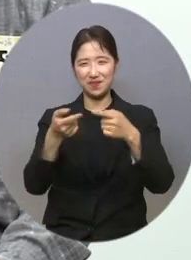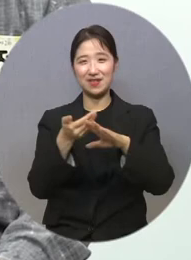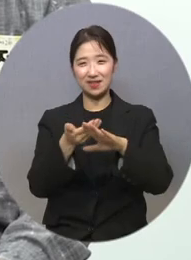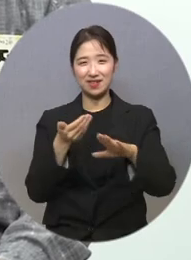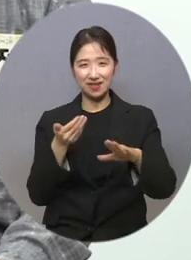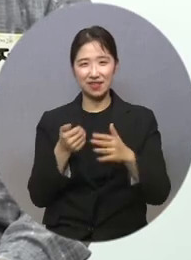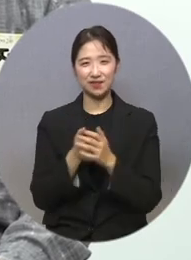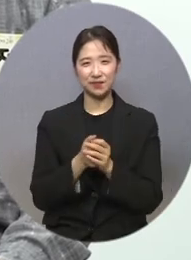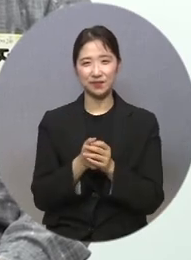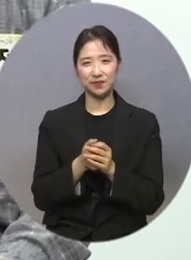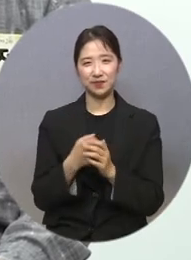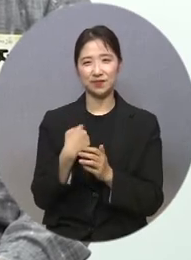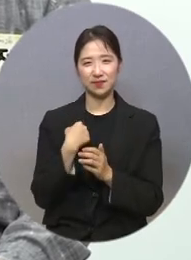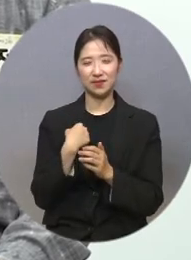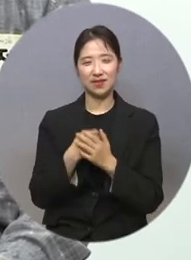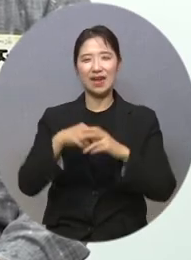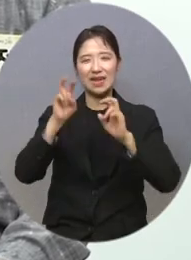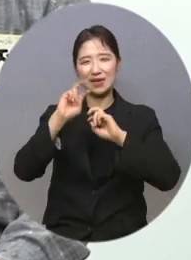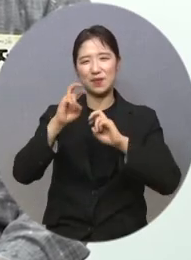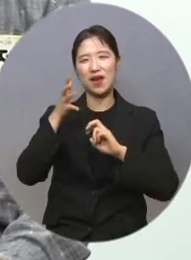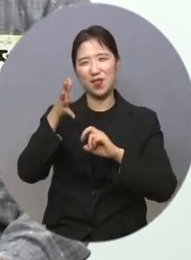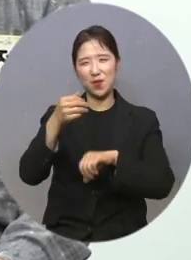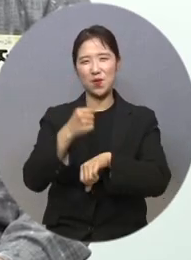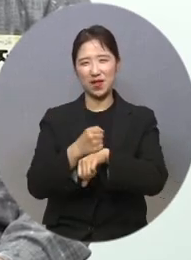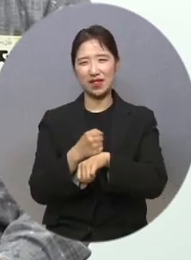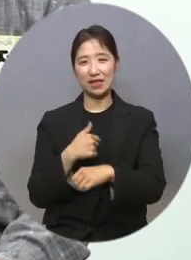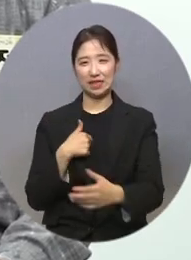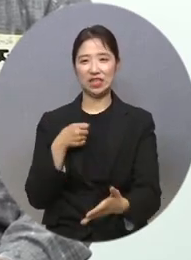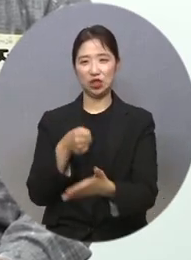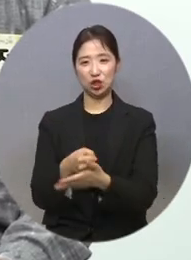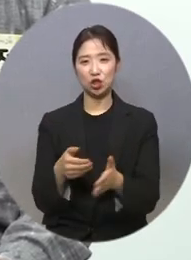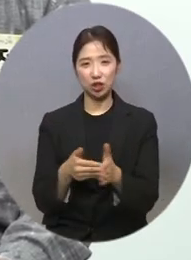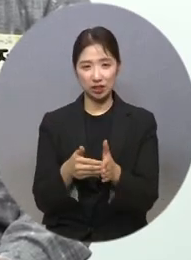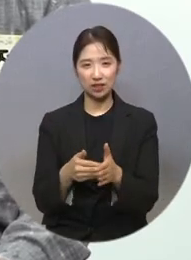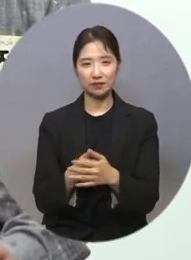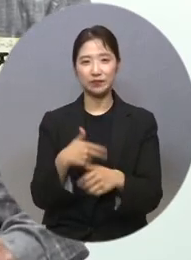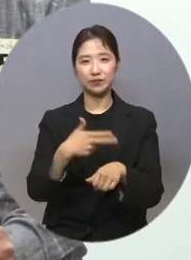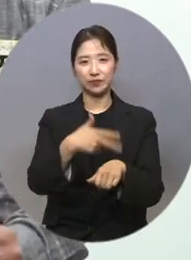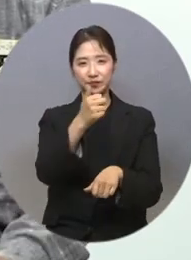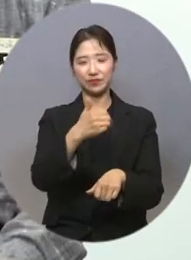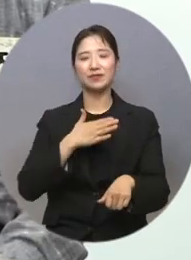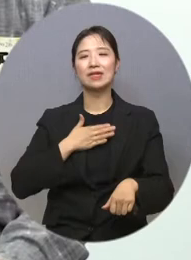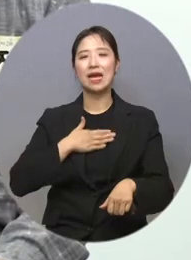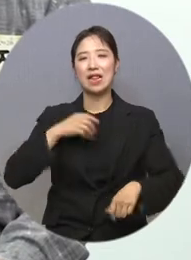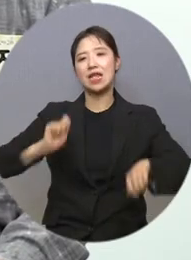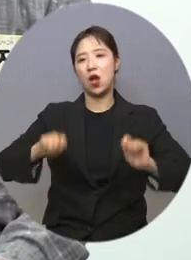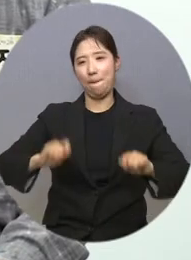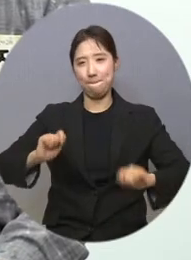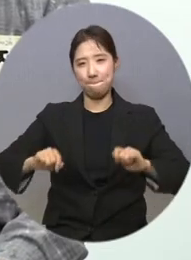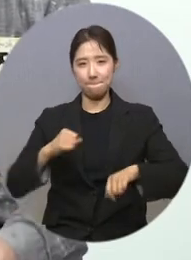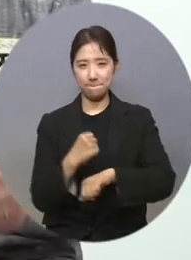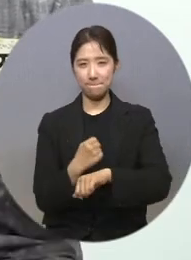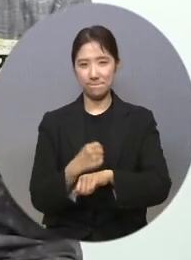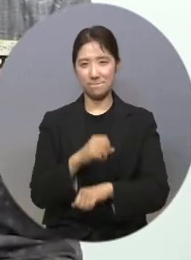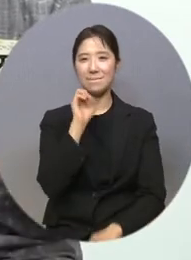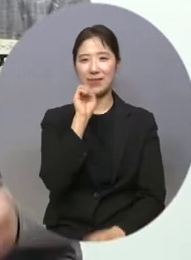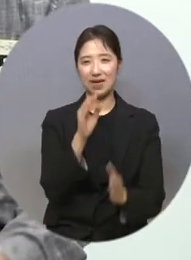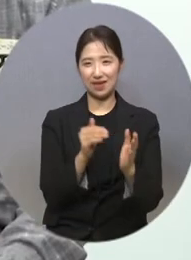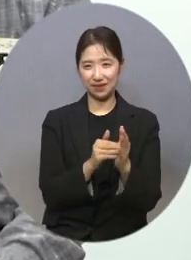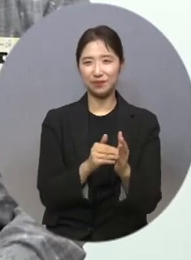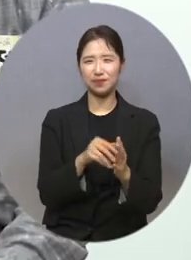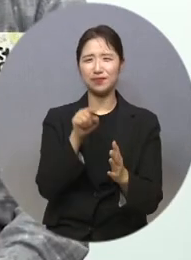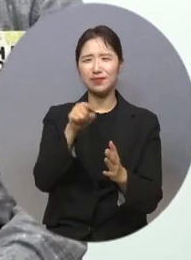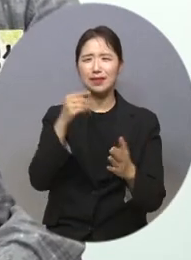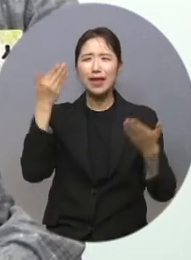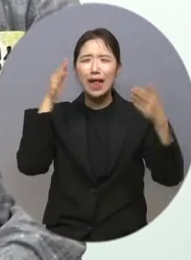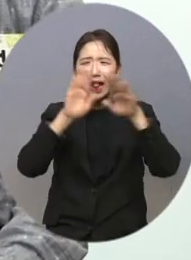이제 저는 이제 실용음악을 전공한다고 이제 결정을 하고 선생님한테 이제 드럼 전공해야 되겠으니 그때 야자가 있었거든요. 네, 네.